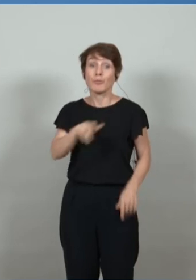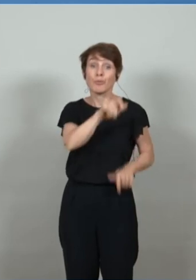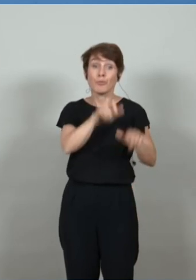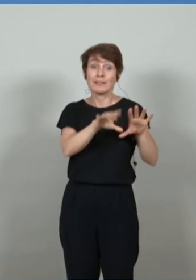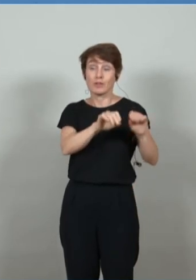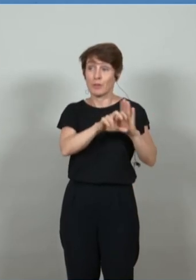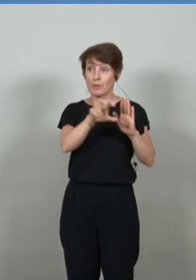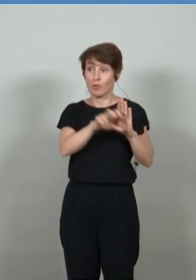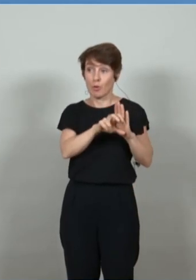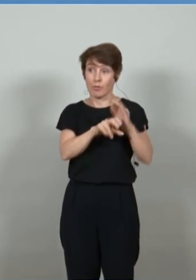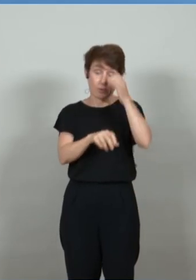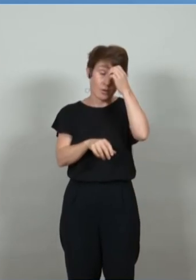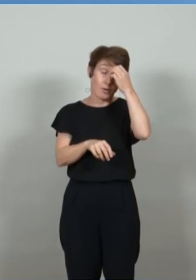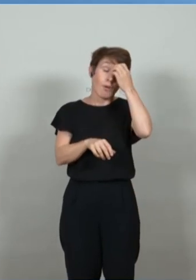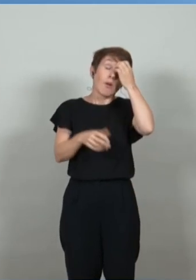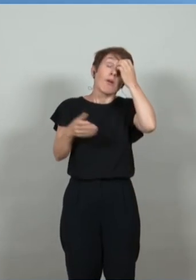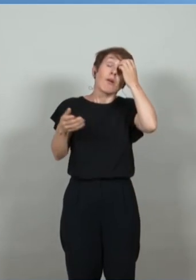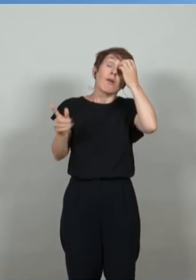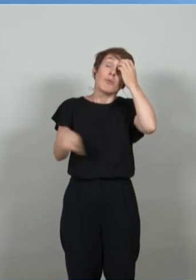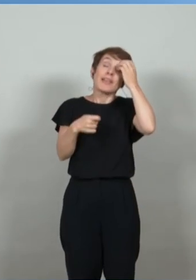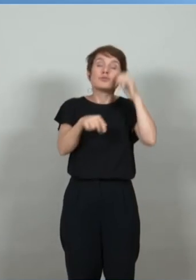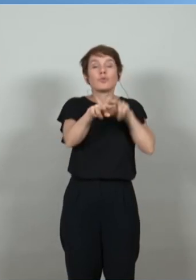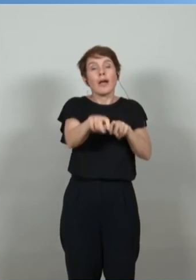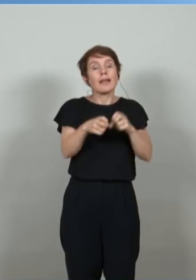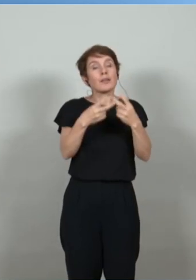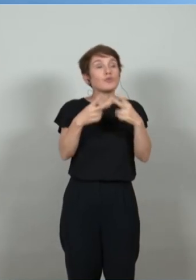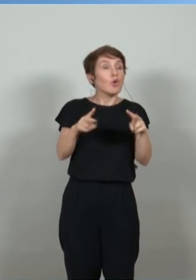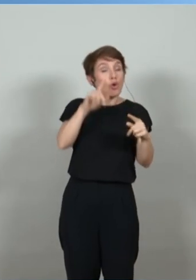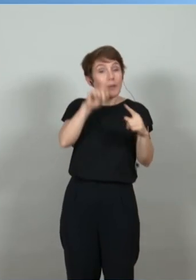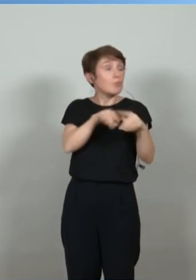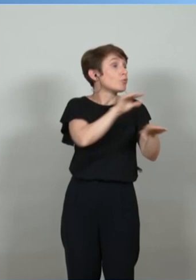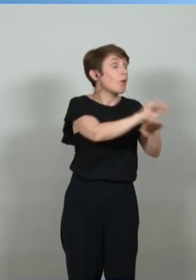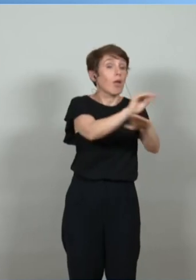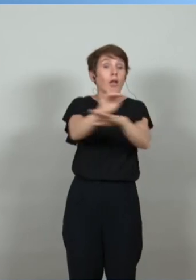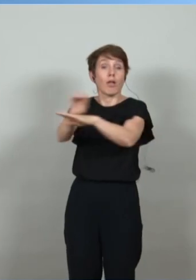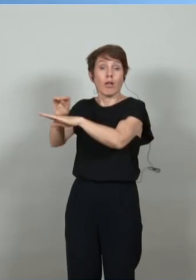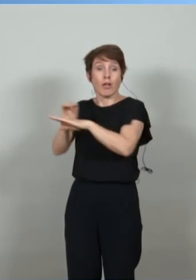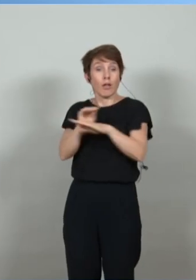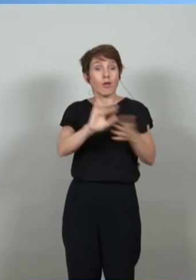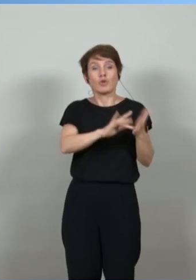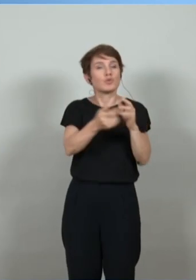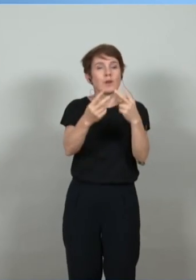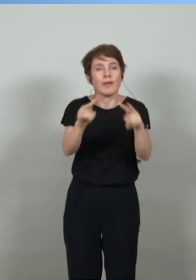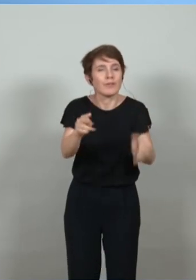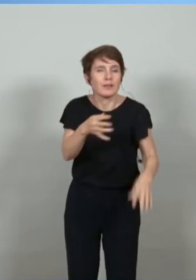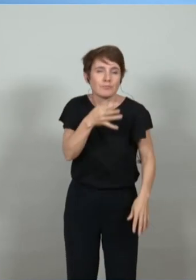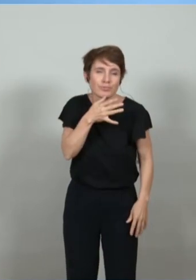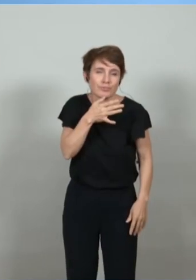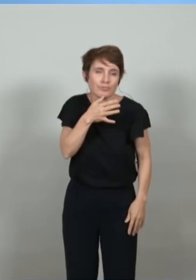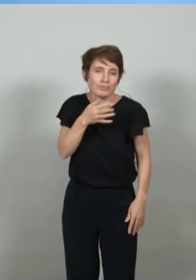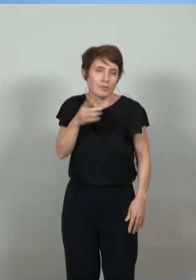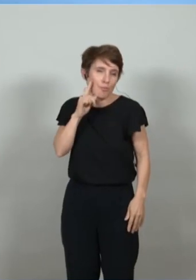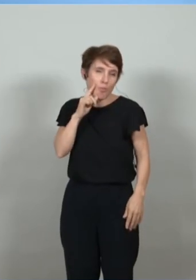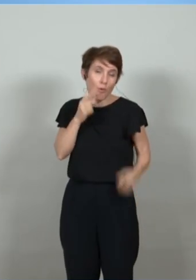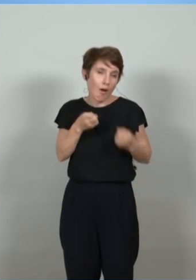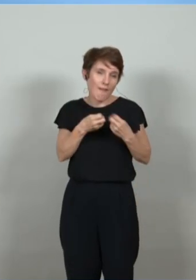l'ambition de l'agriculture urbaine n'est pas de couvrir en termes d'autonomie au besoin d'une ville évidemment encore moins d'une métropole avec la